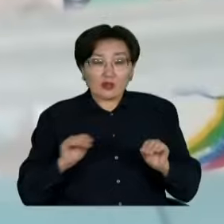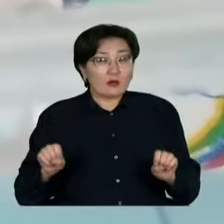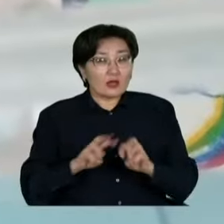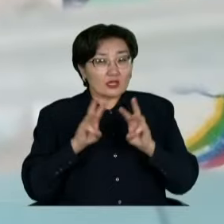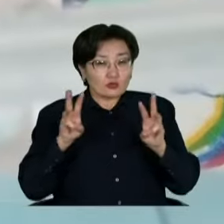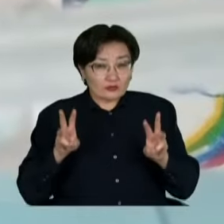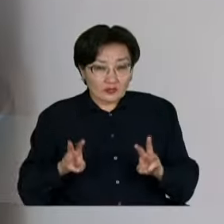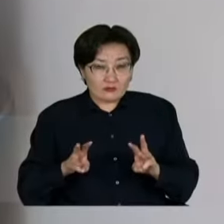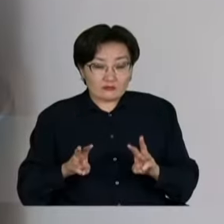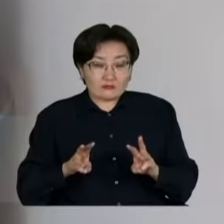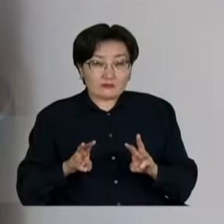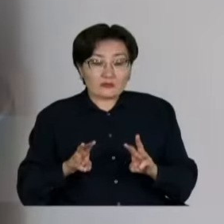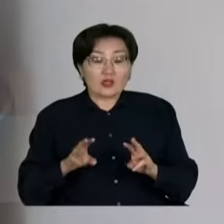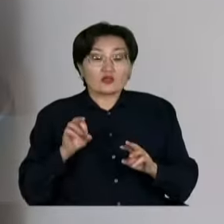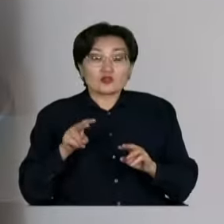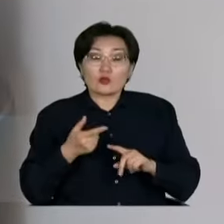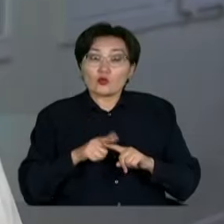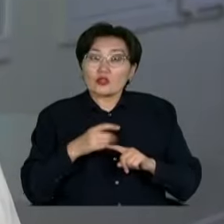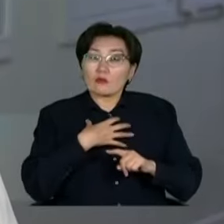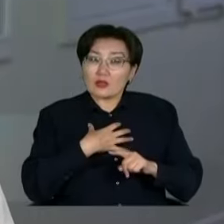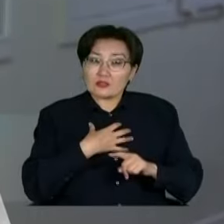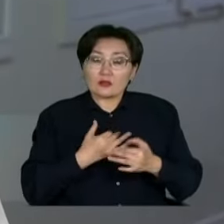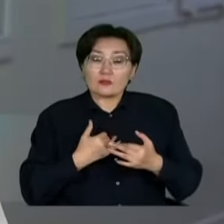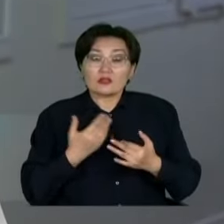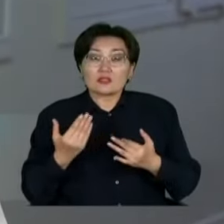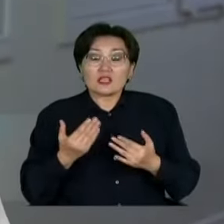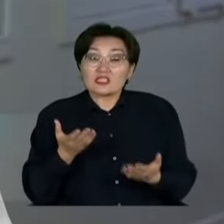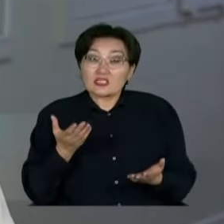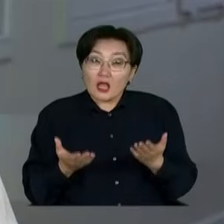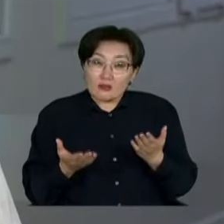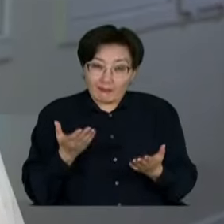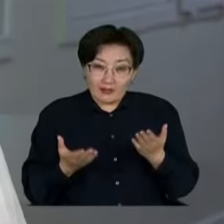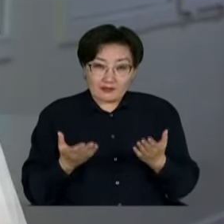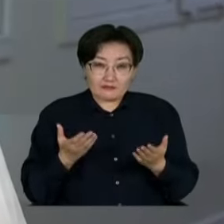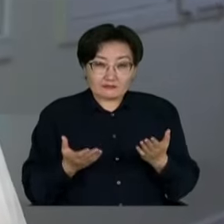оборудование деп айтамыз, сол өте маңызды. Кейін олар жаңағы салмағы